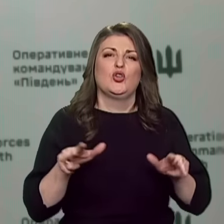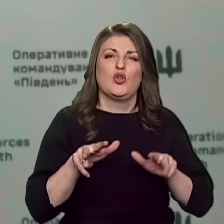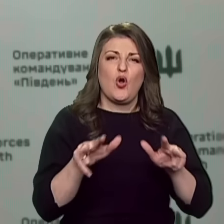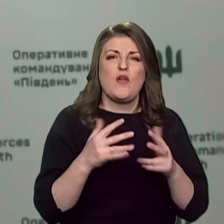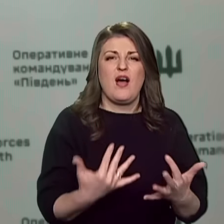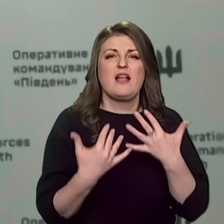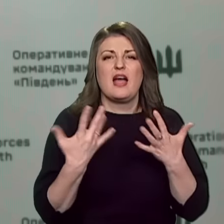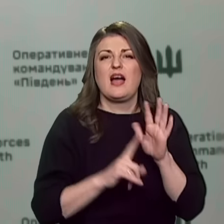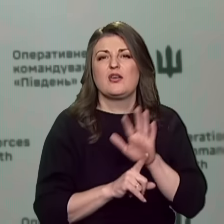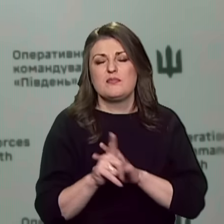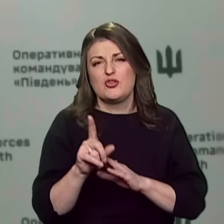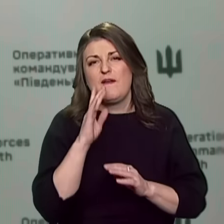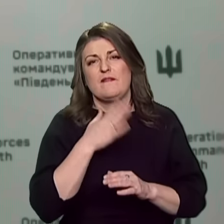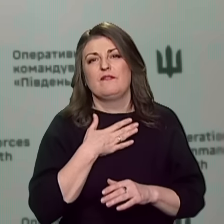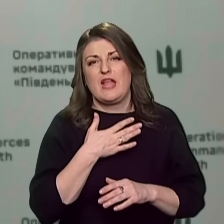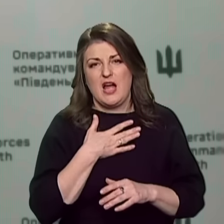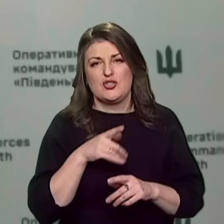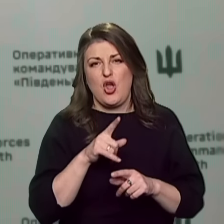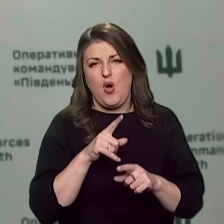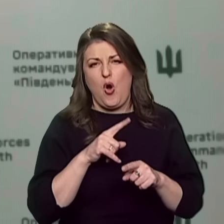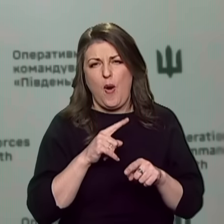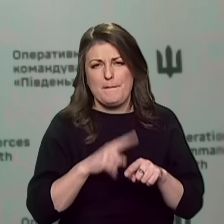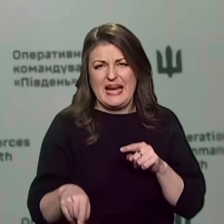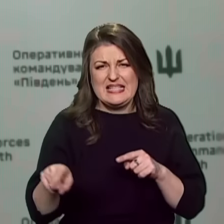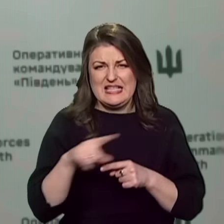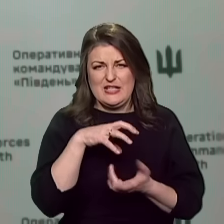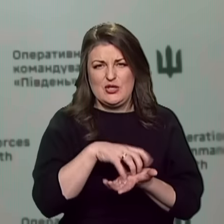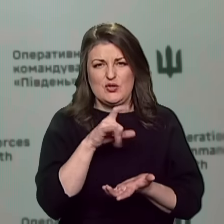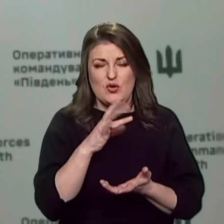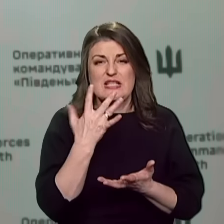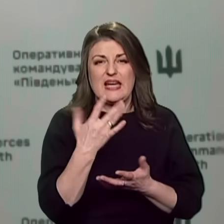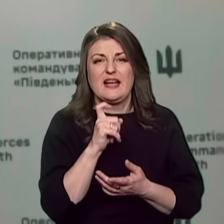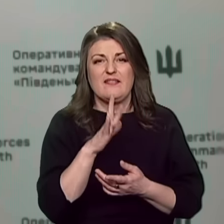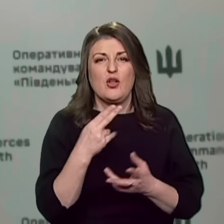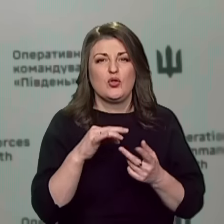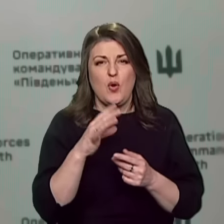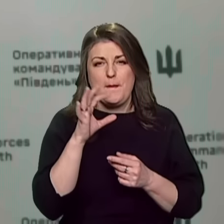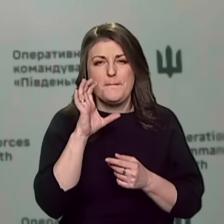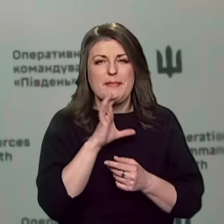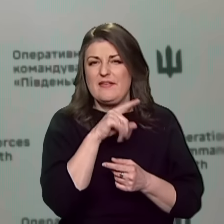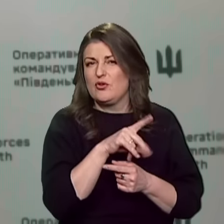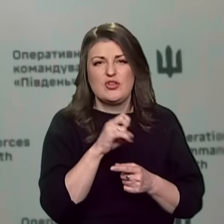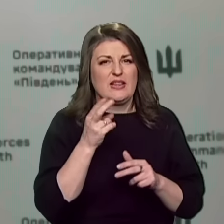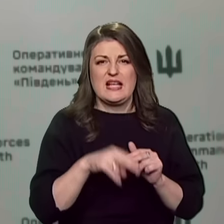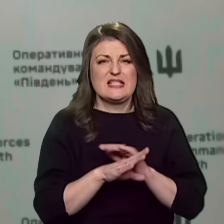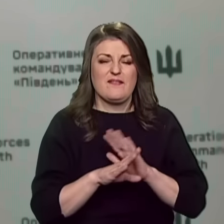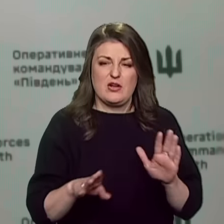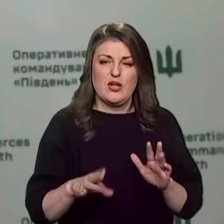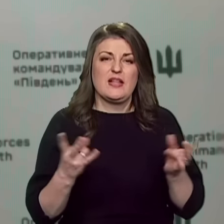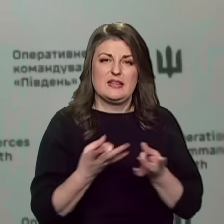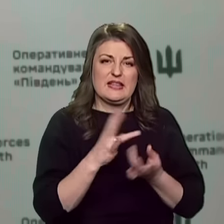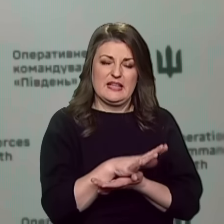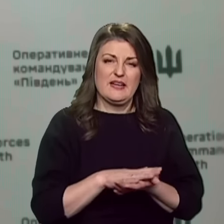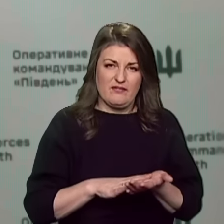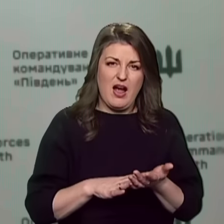яка розпочалася, зокрема, в нашій операційній зоні ще за кілька хвилин до півночі, не завершена.